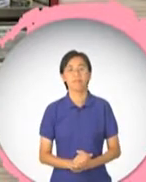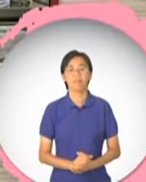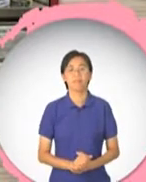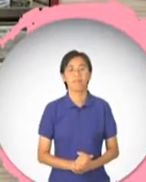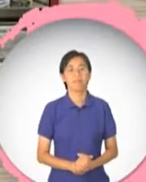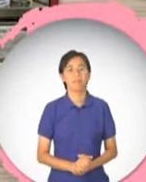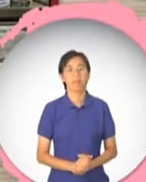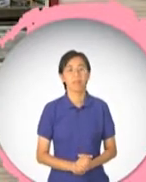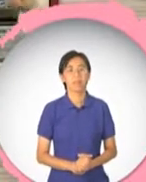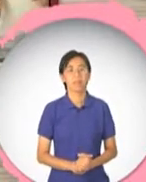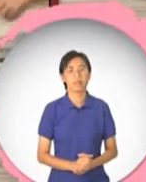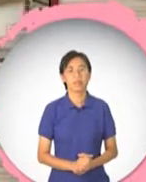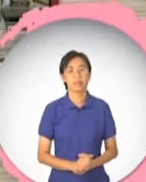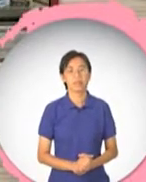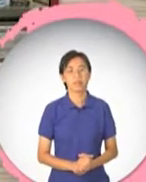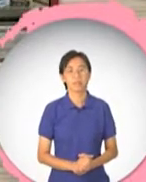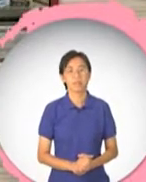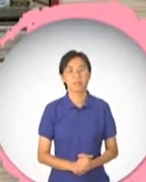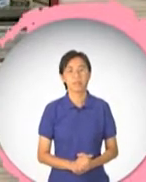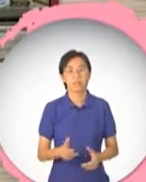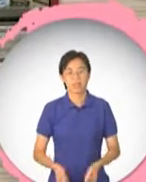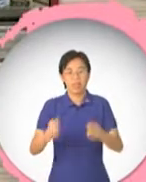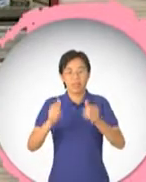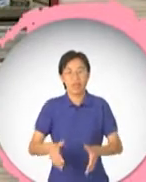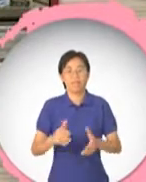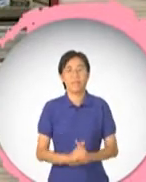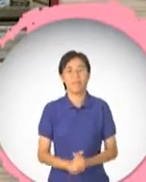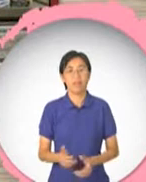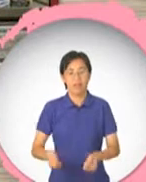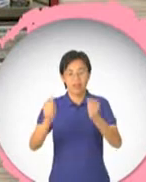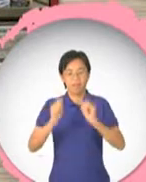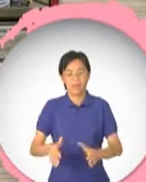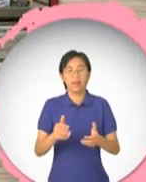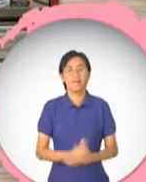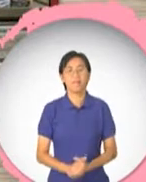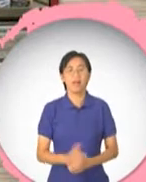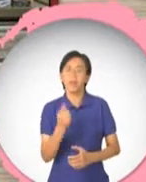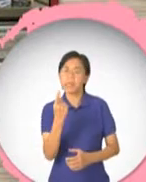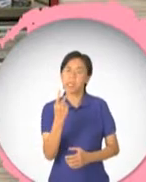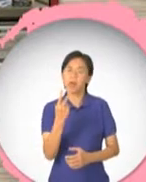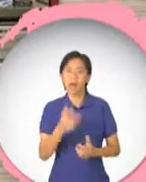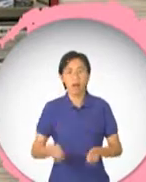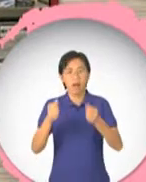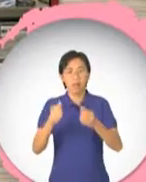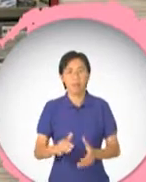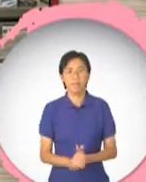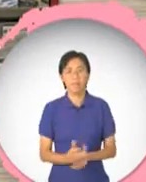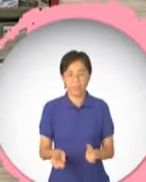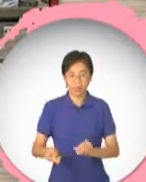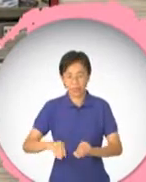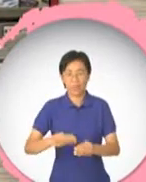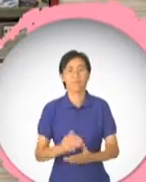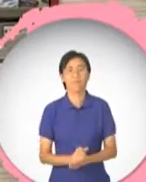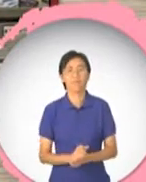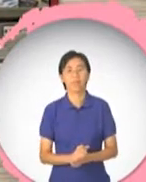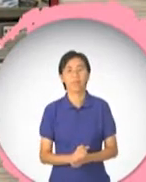เดี๋ยวเราก็จะทำผิวให้เรียบก่อนนะคะ ก ็จะฟาดสัก 1-2 ครั้งแล้วก็เก็บที่มันไม่สวยอะค่ะไว้ที่ก้นนะคะนะ